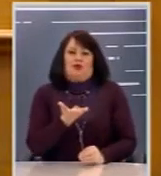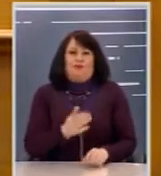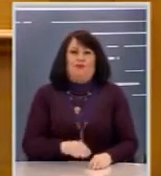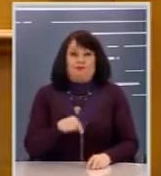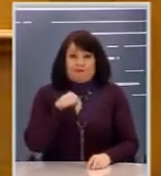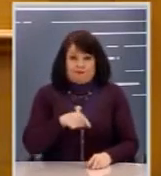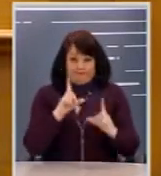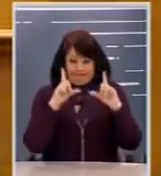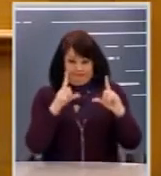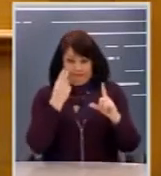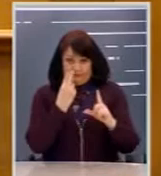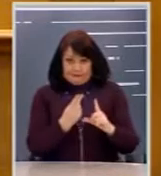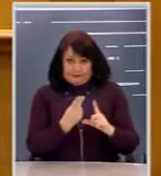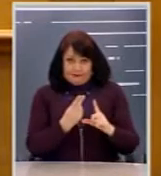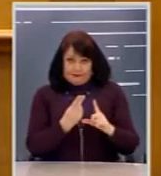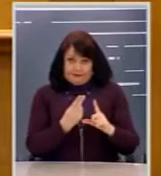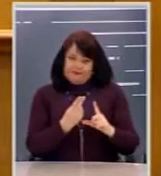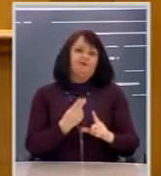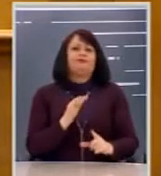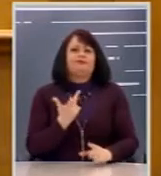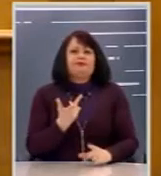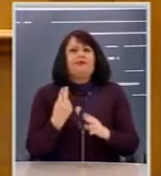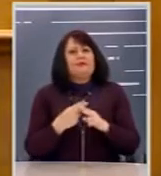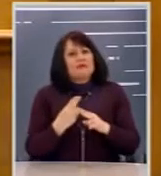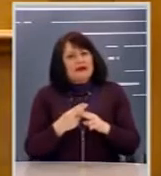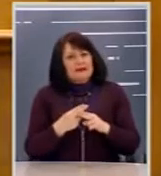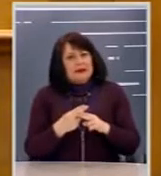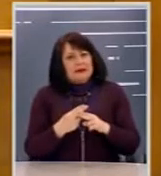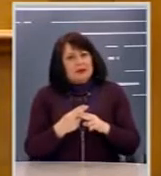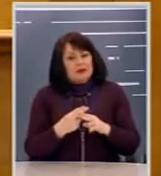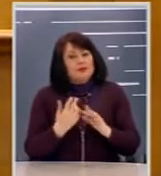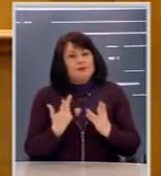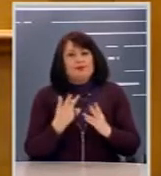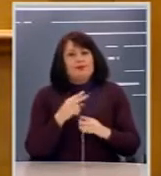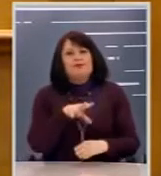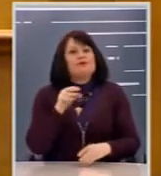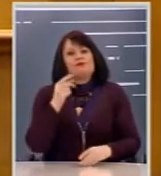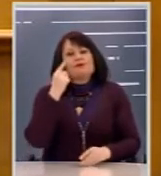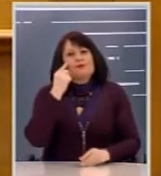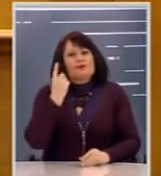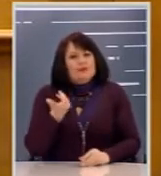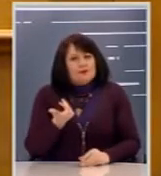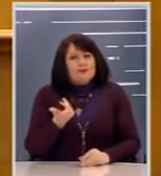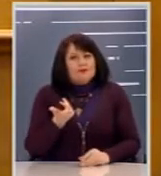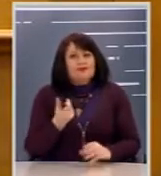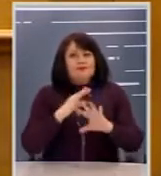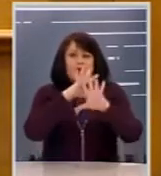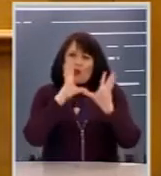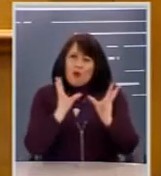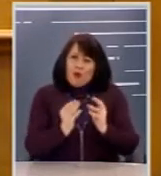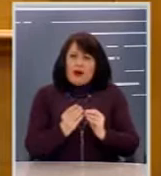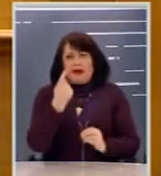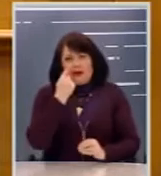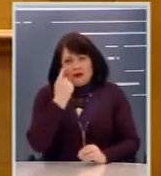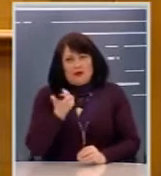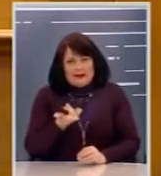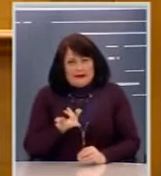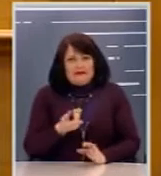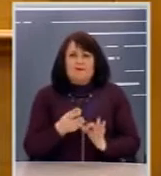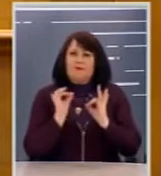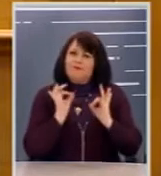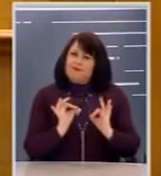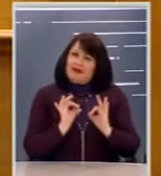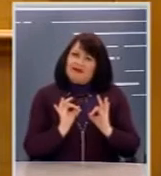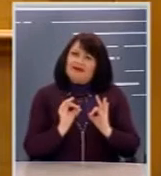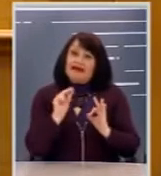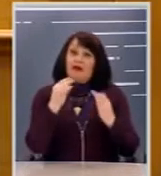σκοπιά έχει νόημα και έχει σημαντικό νόημα να ερευνήσουμε από όλες τις πλευρές και βεβαίως και από την πλευρά